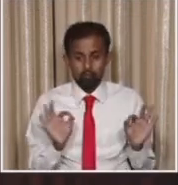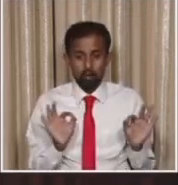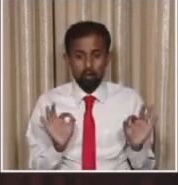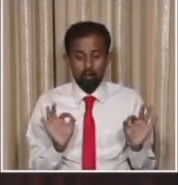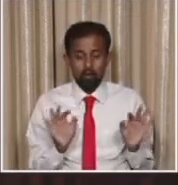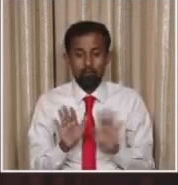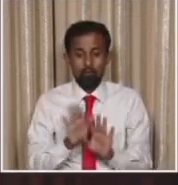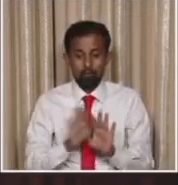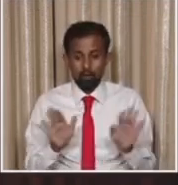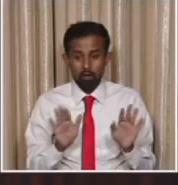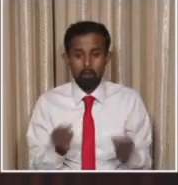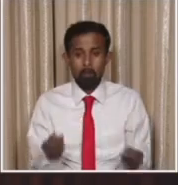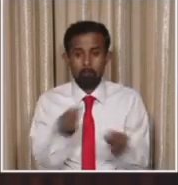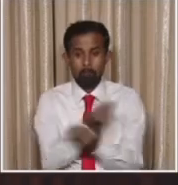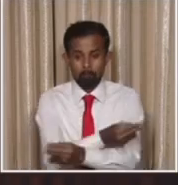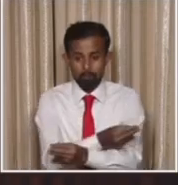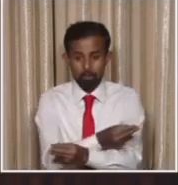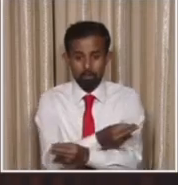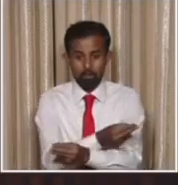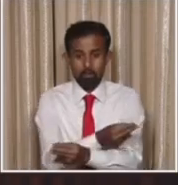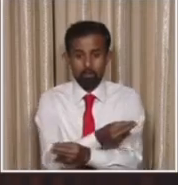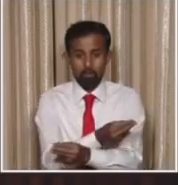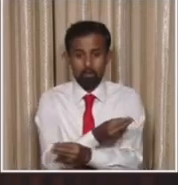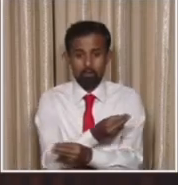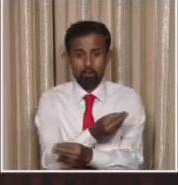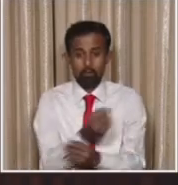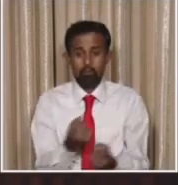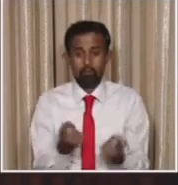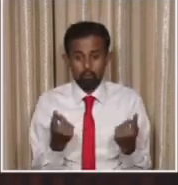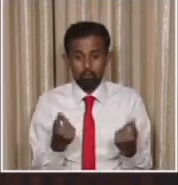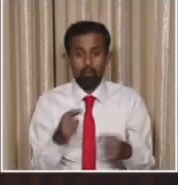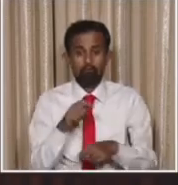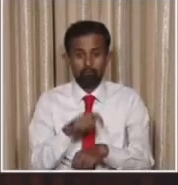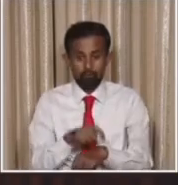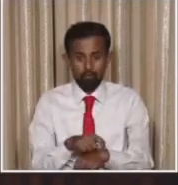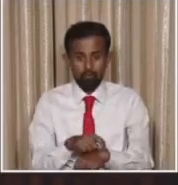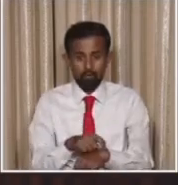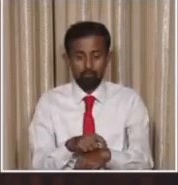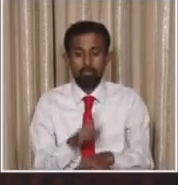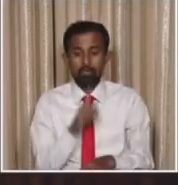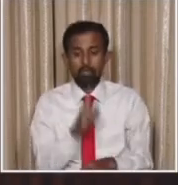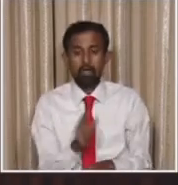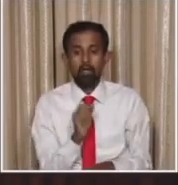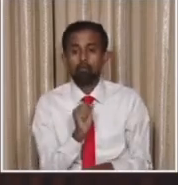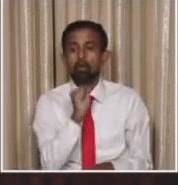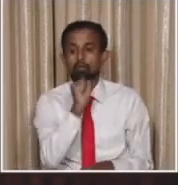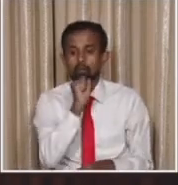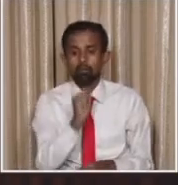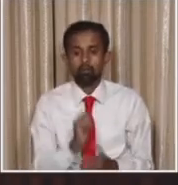සඳහා කලමනාකරණ ගිවිසුමකට එළඹීමට අවශ්‍ය වූ අවස්ථාවකදී මේ කියන්නේ මොකද්ද?